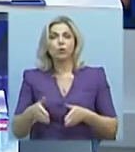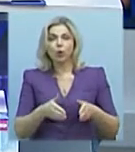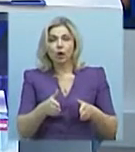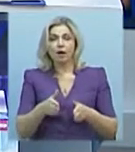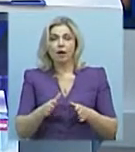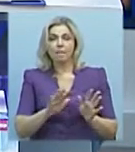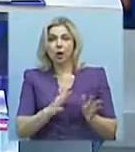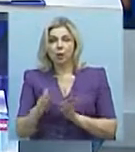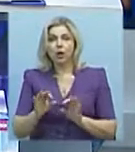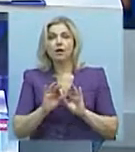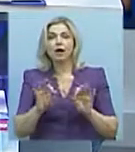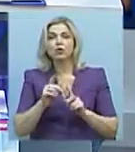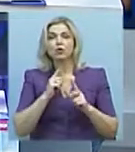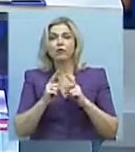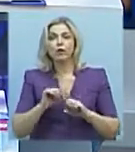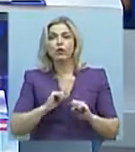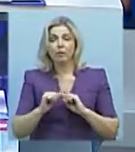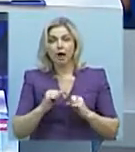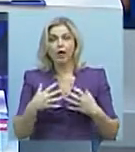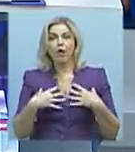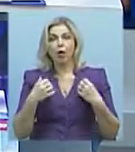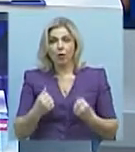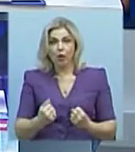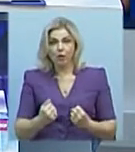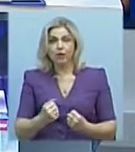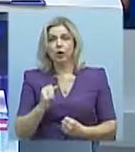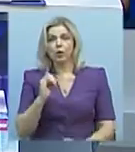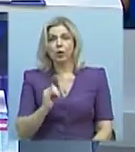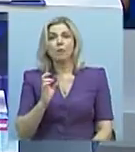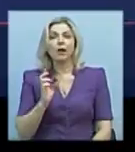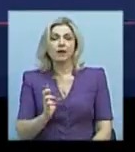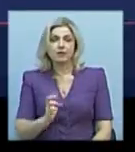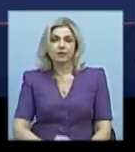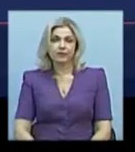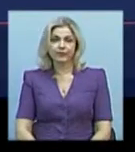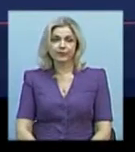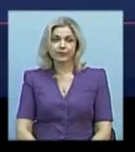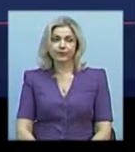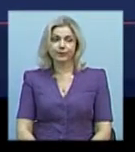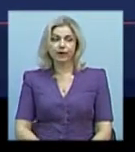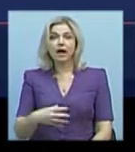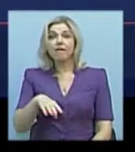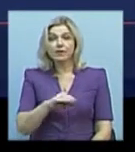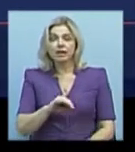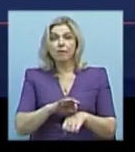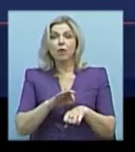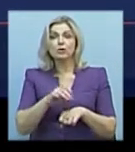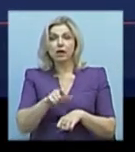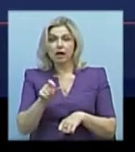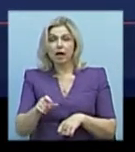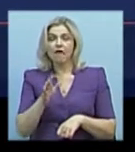дорожньо-транспортних пригодах розповів речник управління охорони здоров'я Юрій Багрянцев. Усі Всі пацієнти в